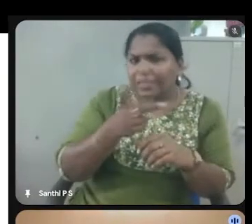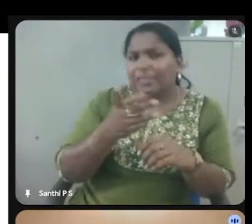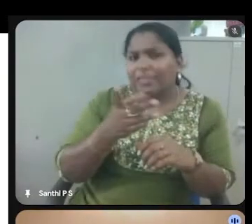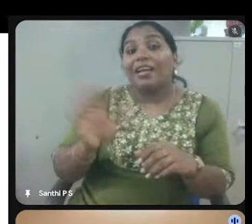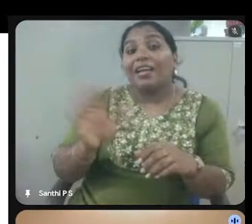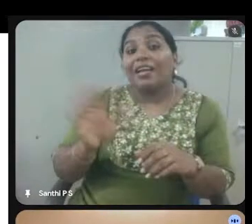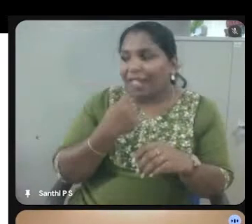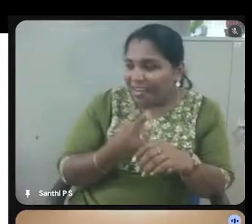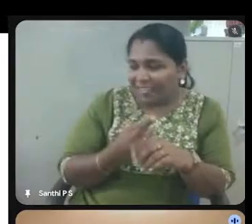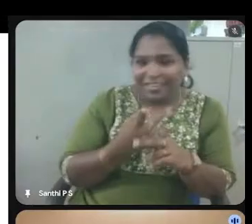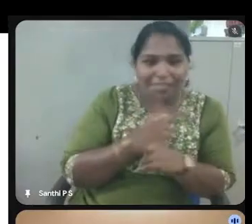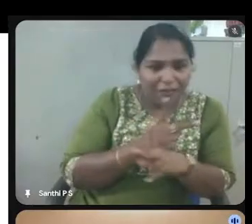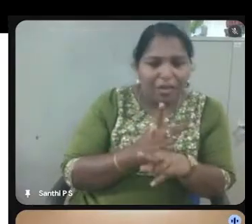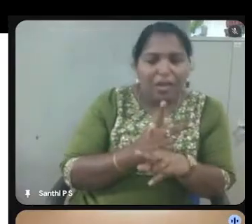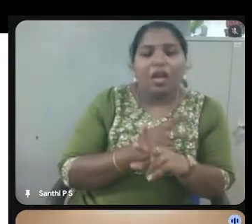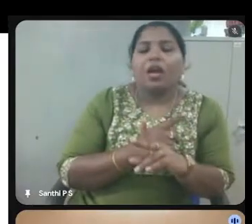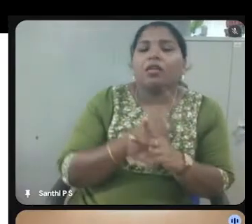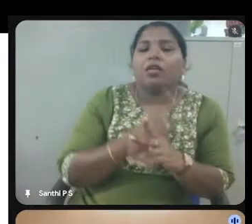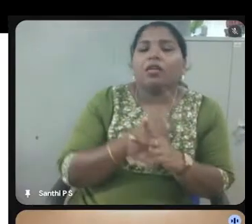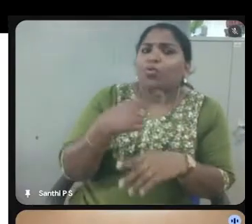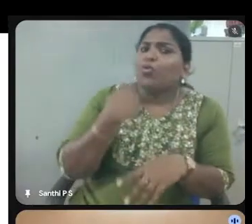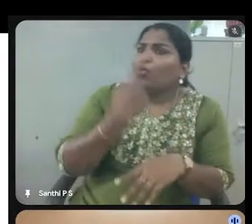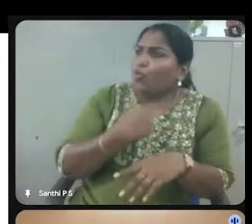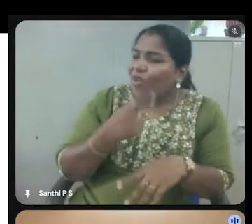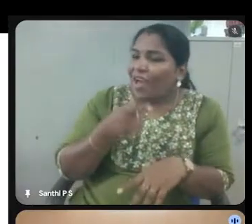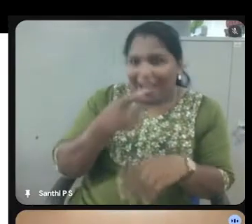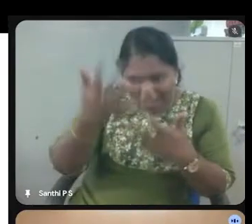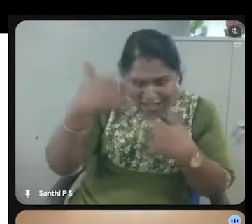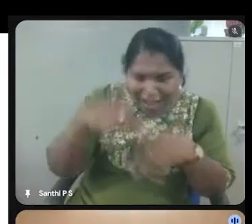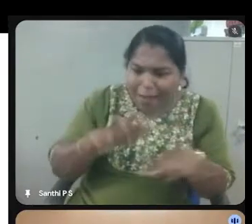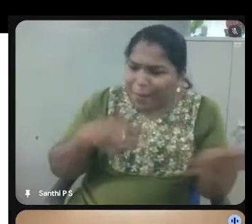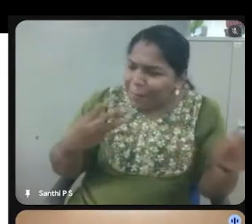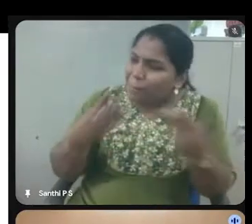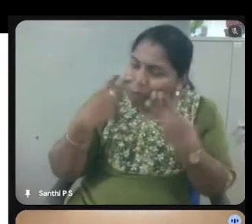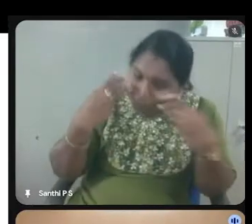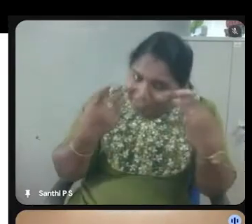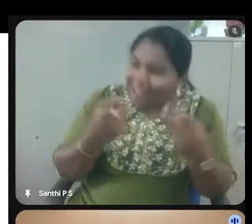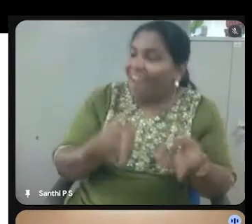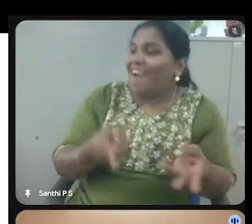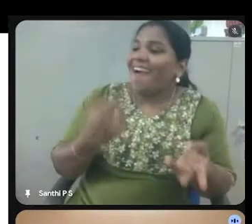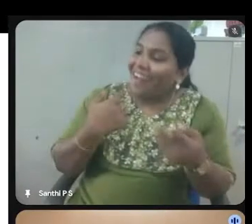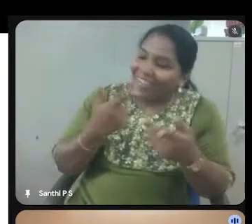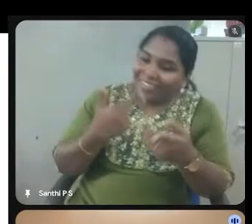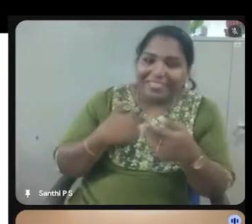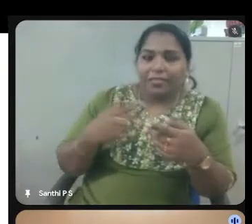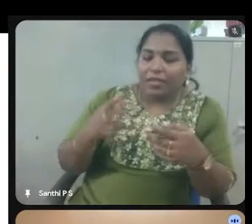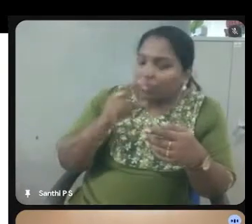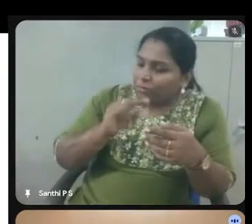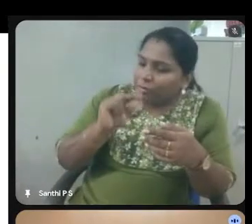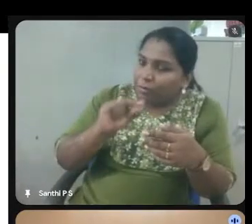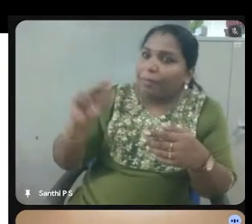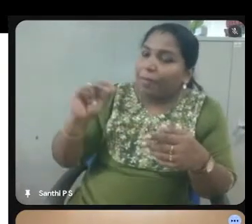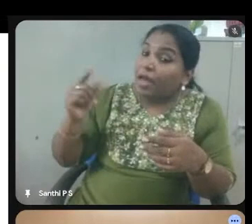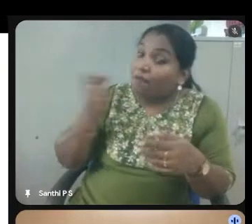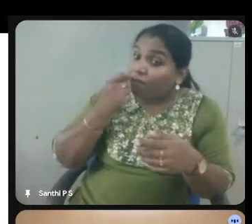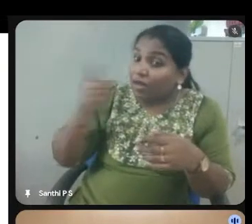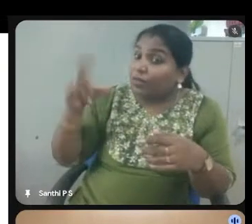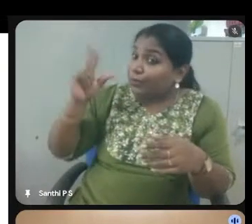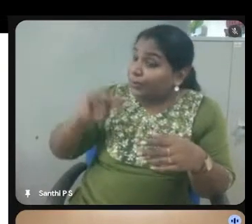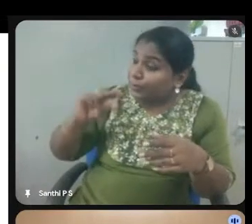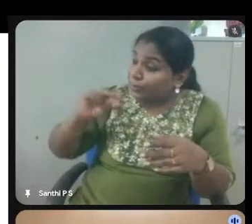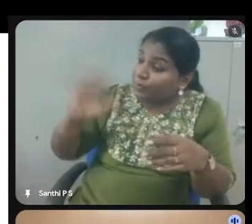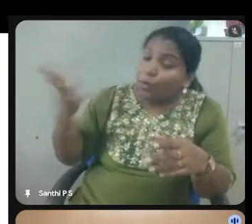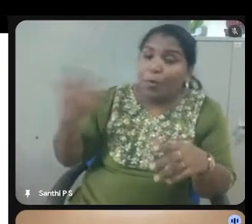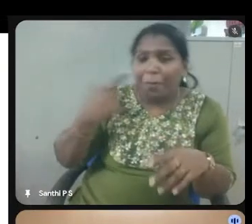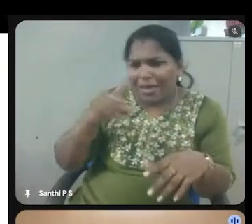ടാറ്റ പറയിപ്പിക്കുന്നു, ഇത് കൊണ്ട് ജമ്പ് ചെയ്ത് പോയി. അപ്പൊ അങ്ങനെയൊക്കെ പറഞ്ഞു കൊടുത്തുകൊണ്ട് നമ്മൾ കാണുകയാണെന്നുണ്ടെങ്കിൽ ഈ സ്ക്രീൻ